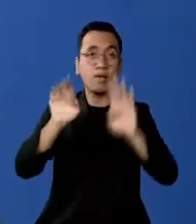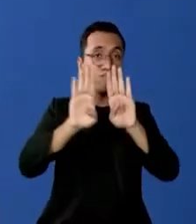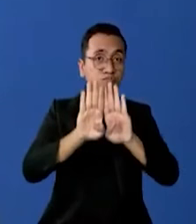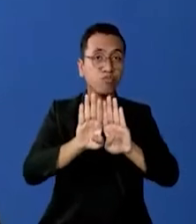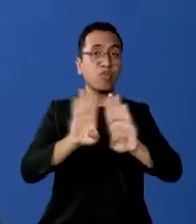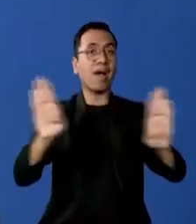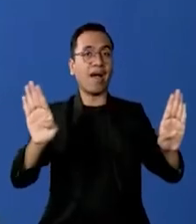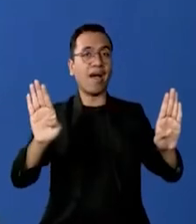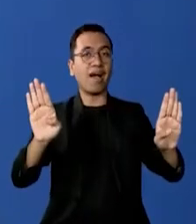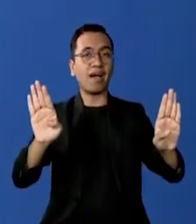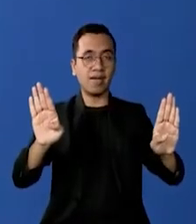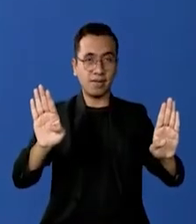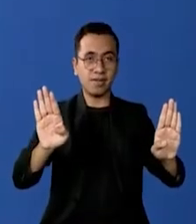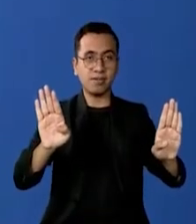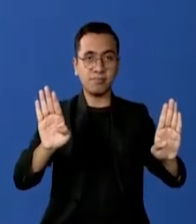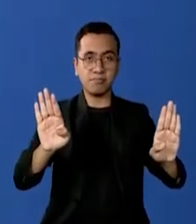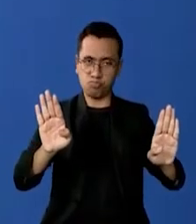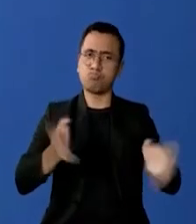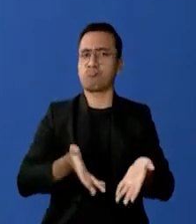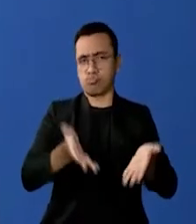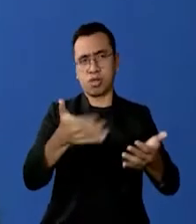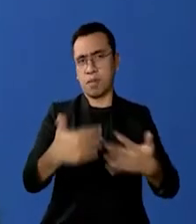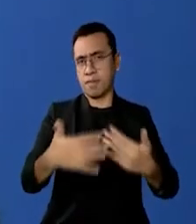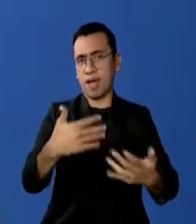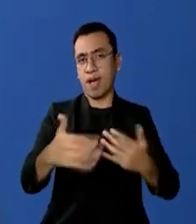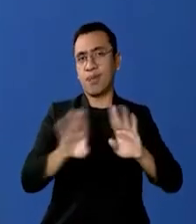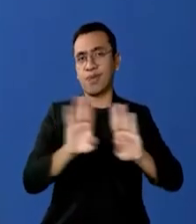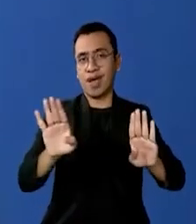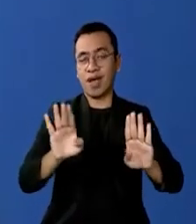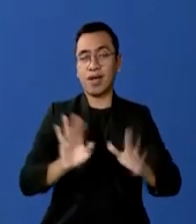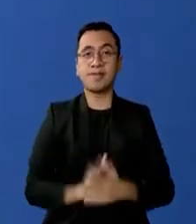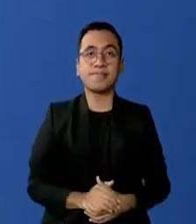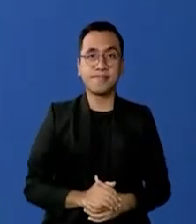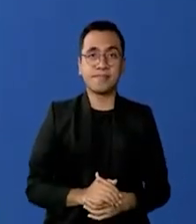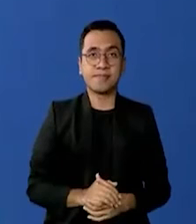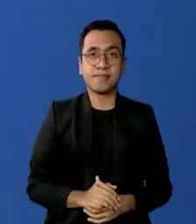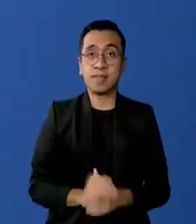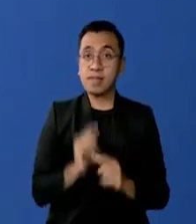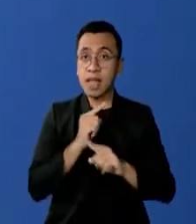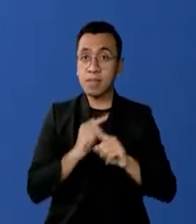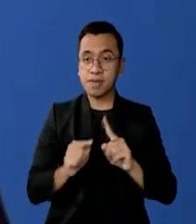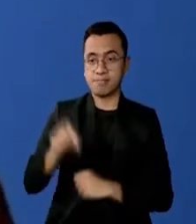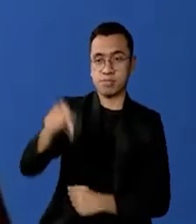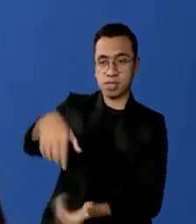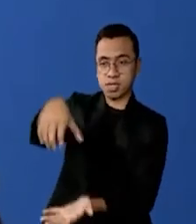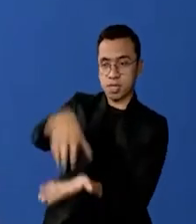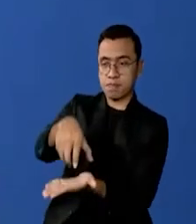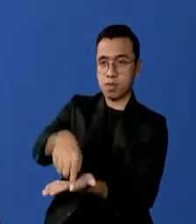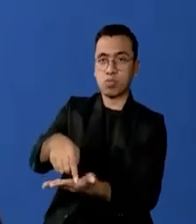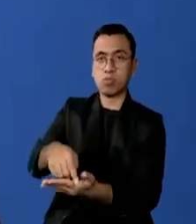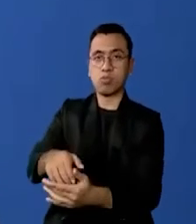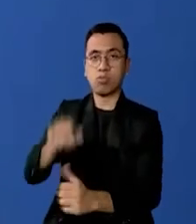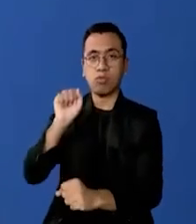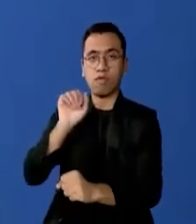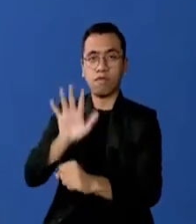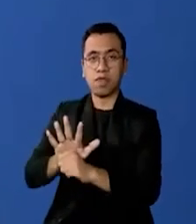secara terbatas itu dipersilahkan dibuka secara terbatas Tetapi kalau memang Masih jelas bahwa ada banyak orang